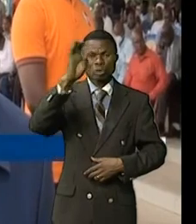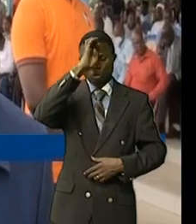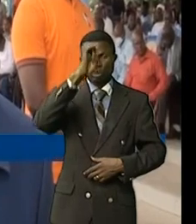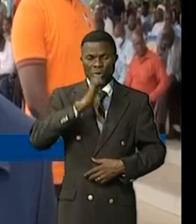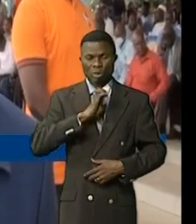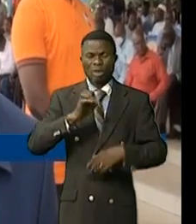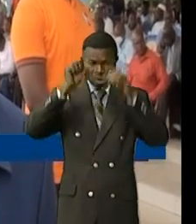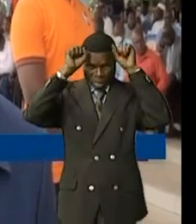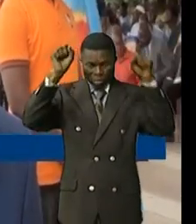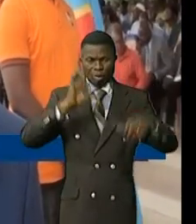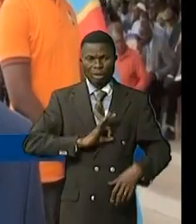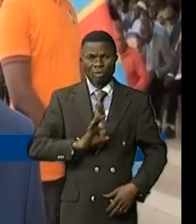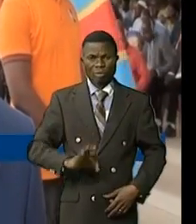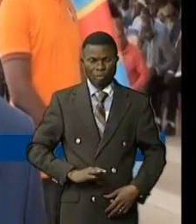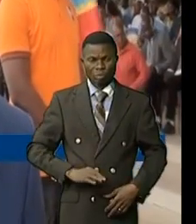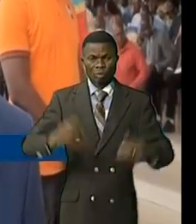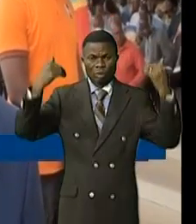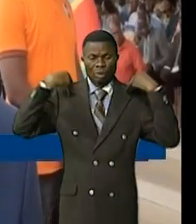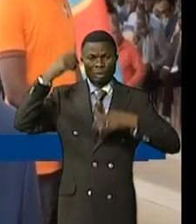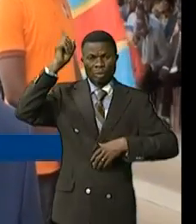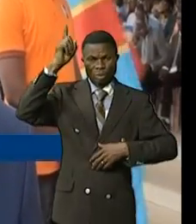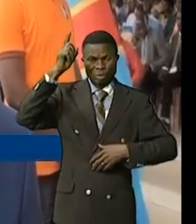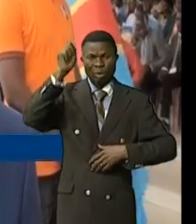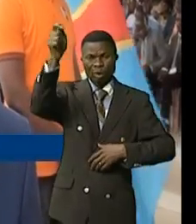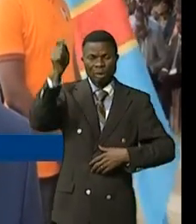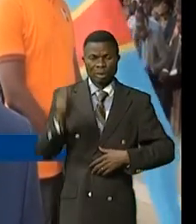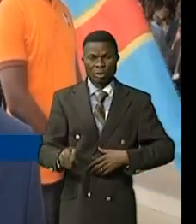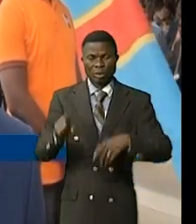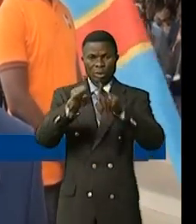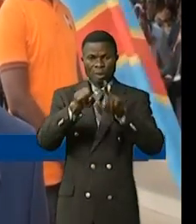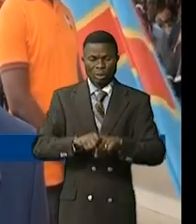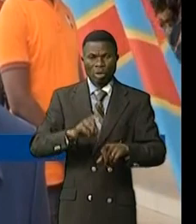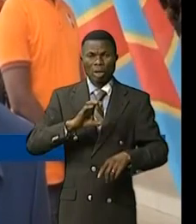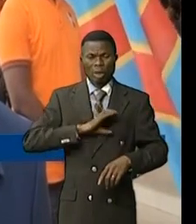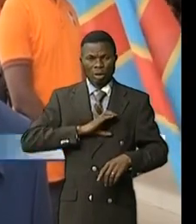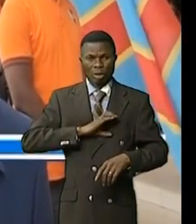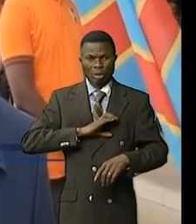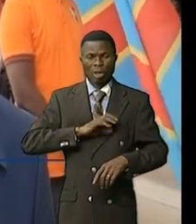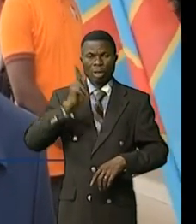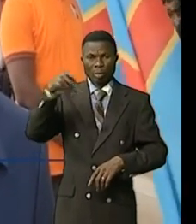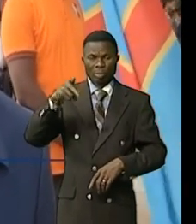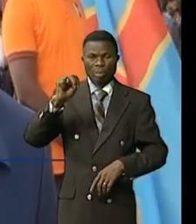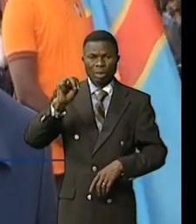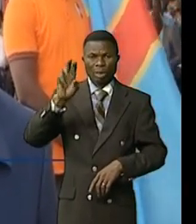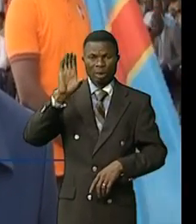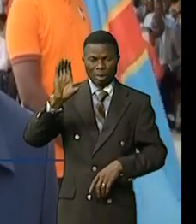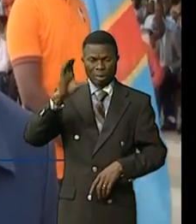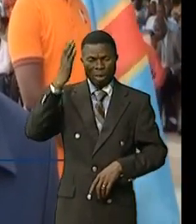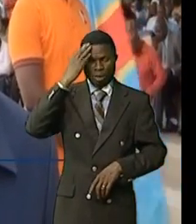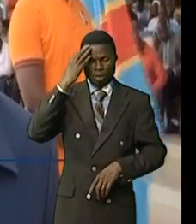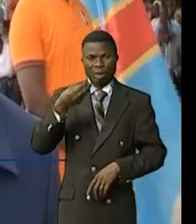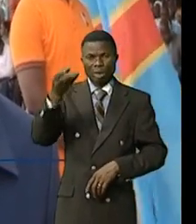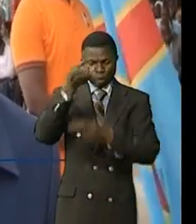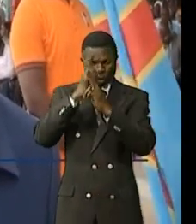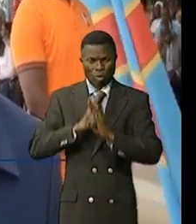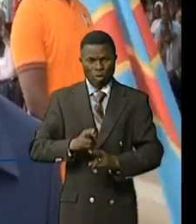Félix-Antoine Tshisekedi Tshilombo, le commandant suprême des FARDC et la PNC qui a pensé honorer ceux